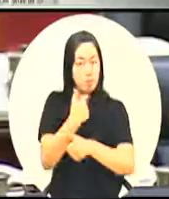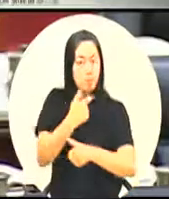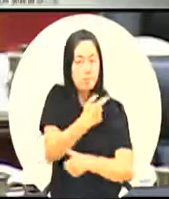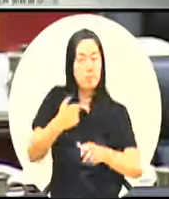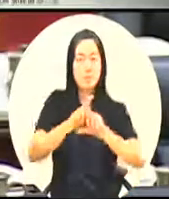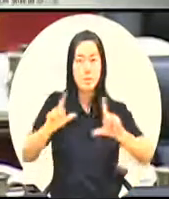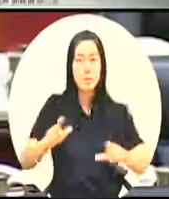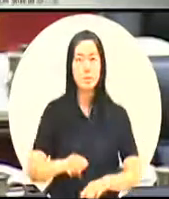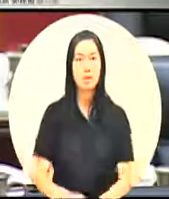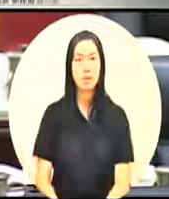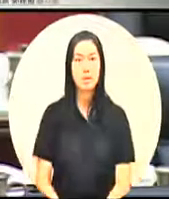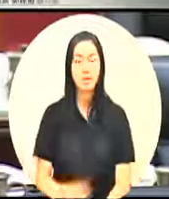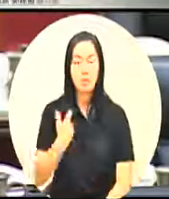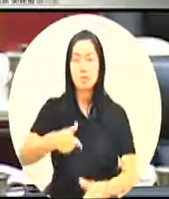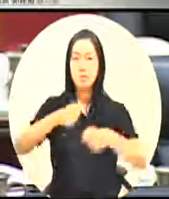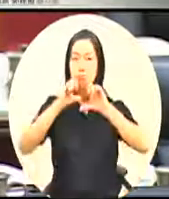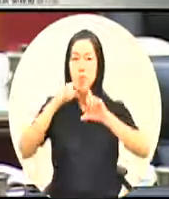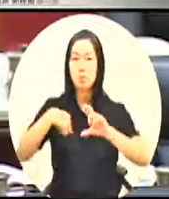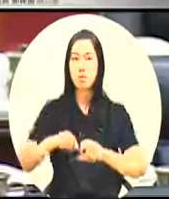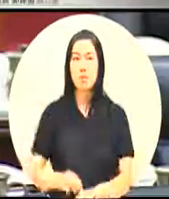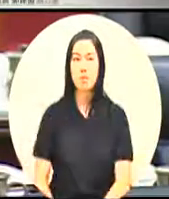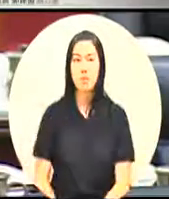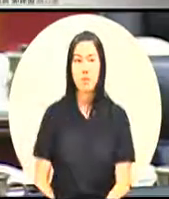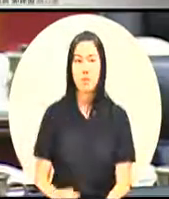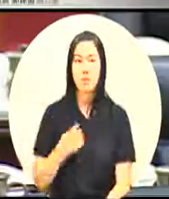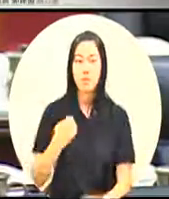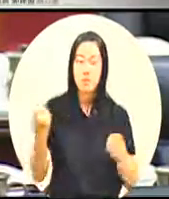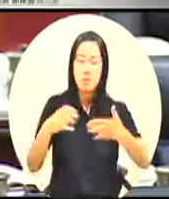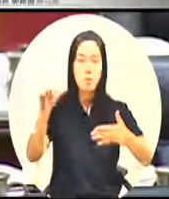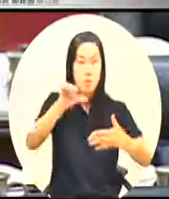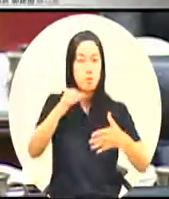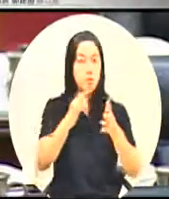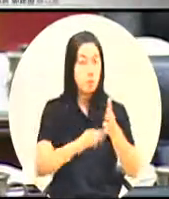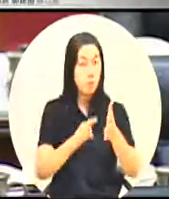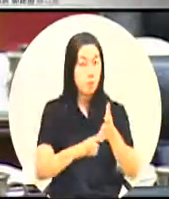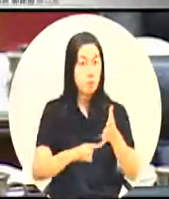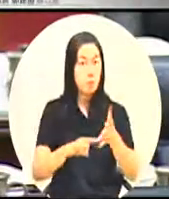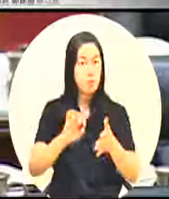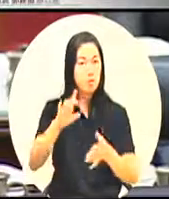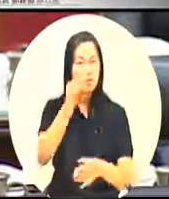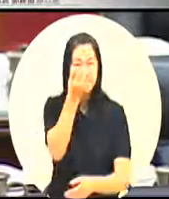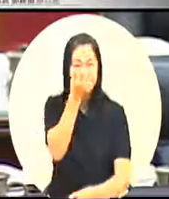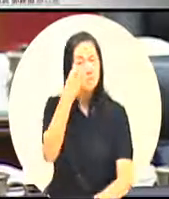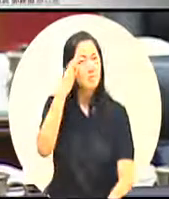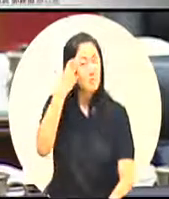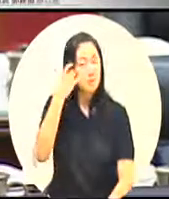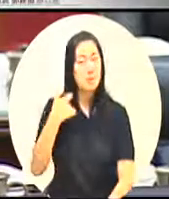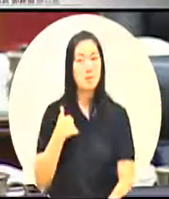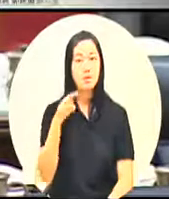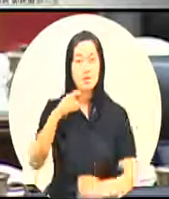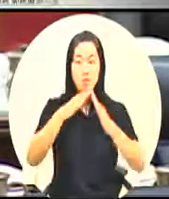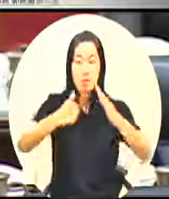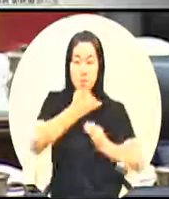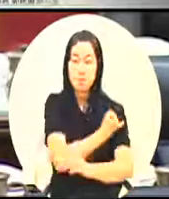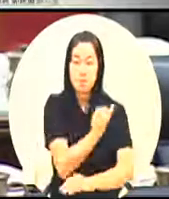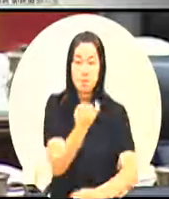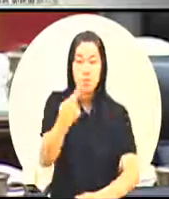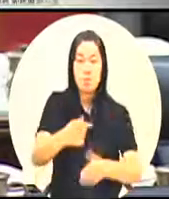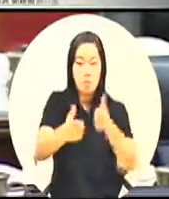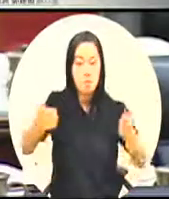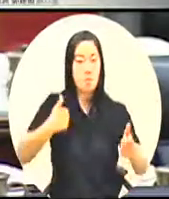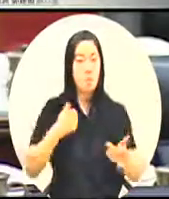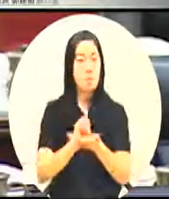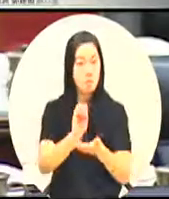回到问题，我用5个简单的问题，但是有一点复杂，要来跟市长，要来跟我们的各局处报